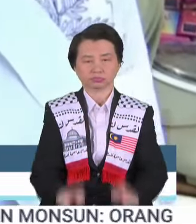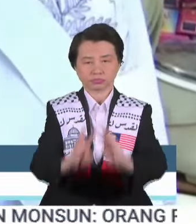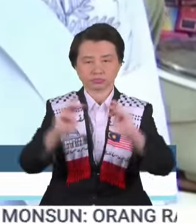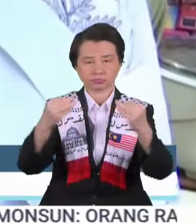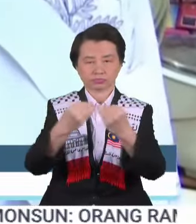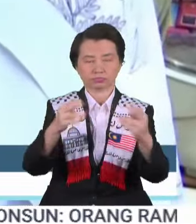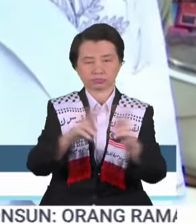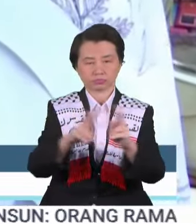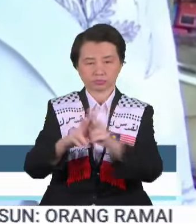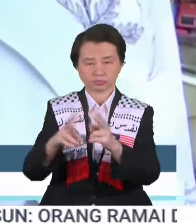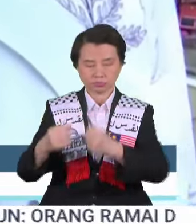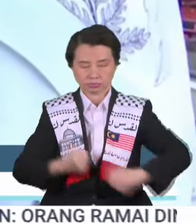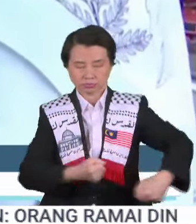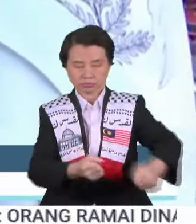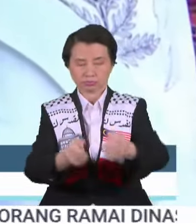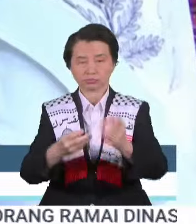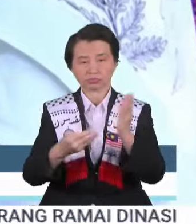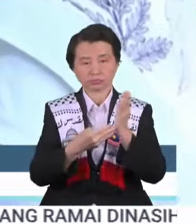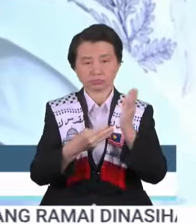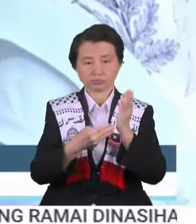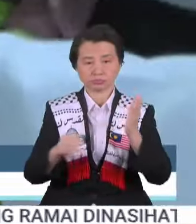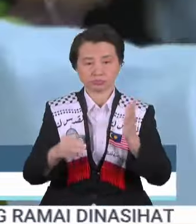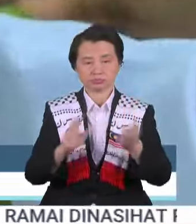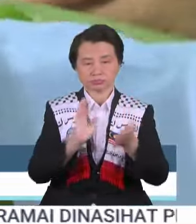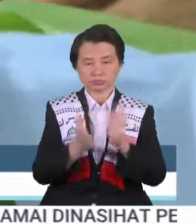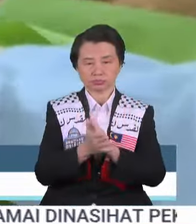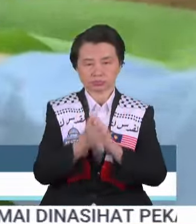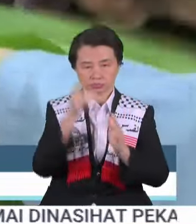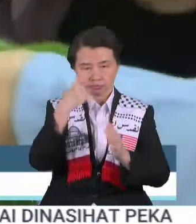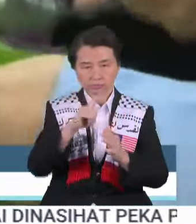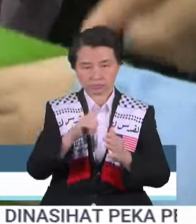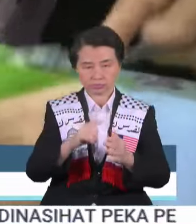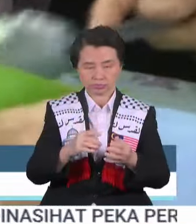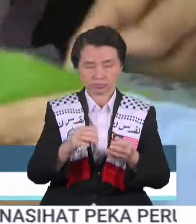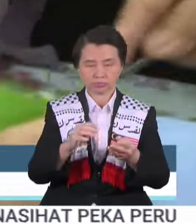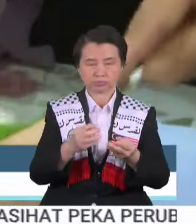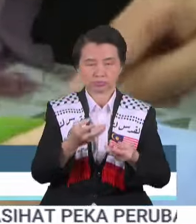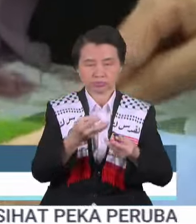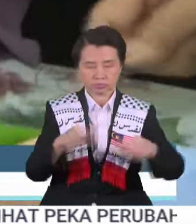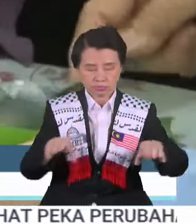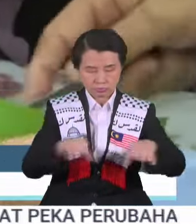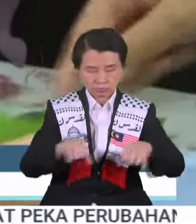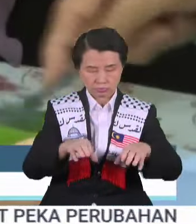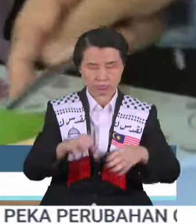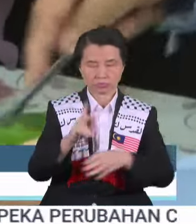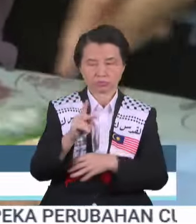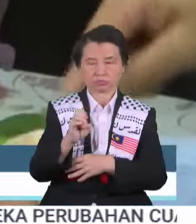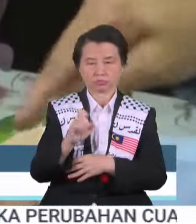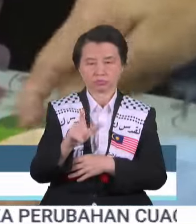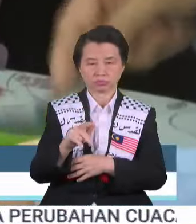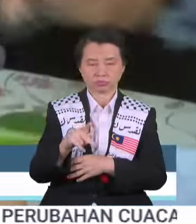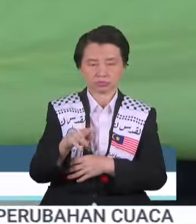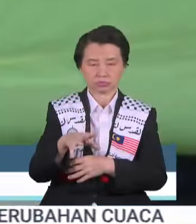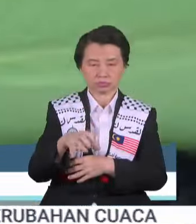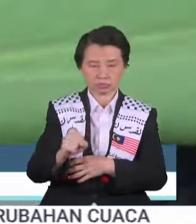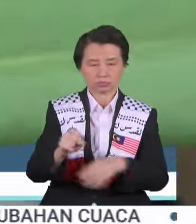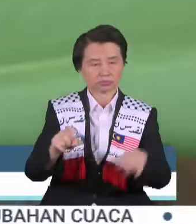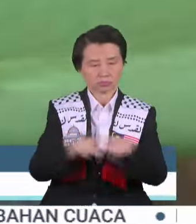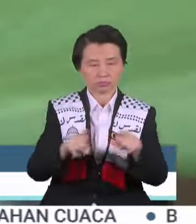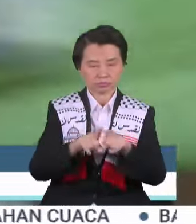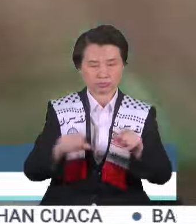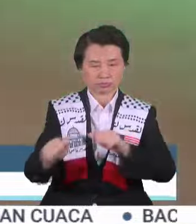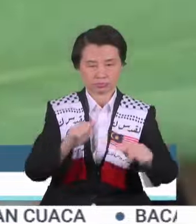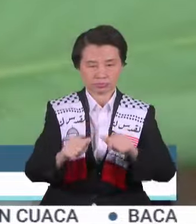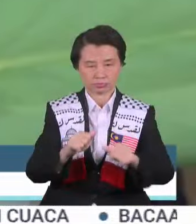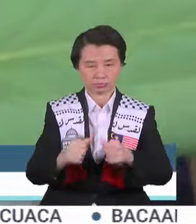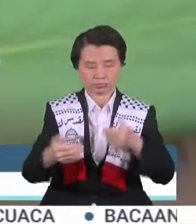Masyarakat di Kampung Sungai Miri juga menjadikan acara mengelupis atau membuat kelupis atau lamban sebagai